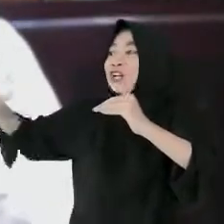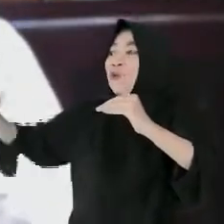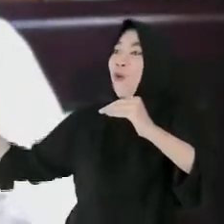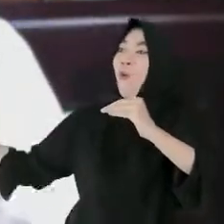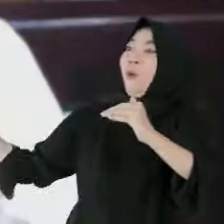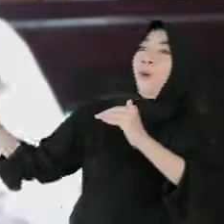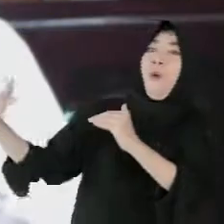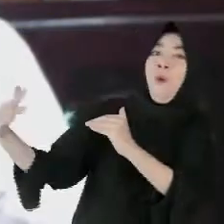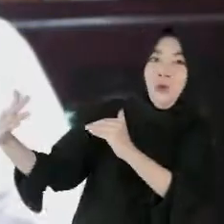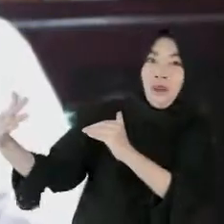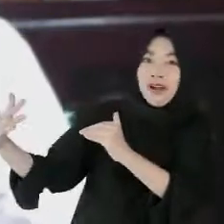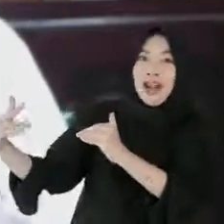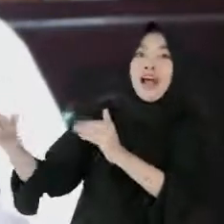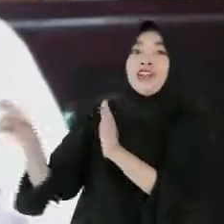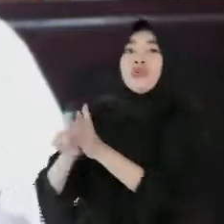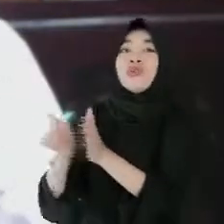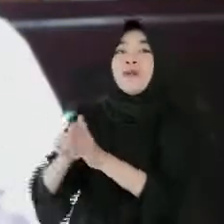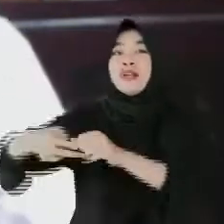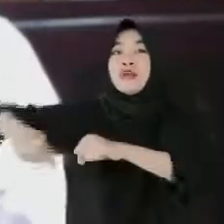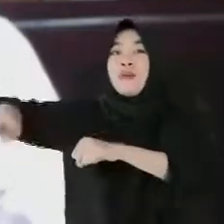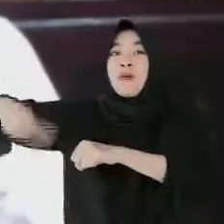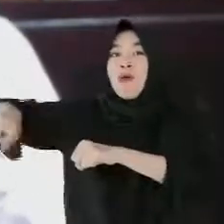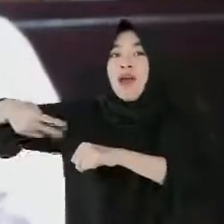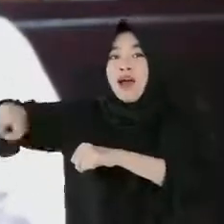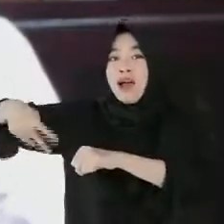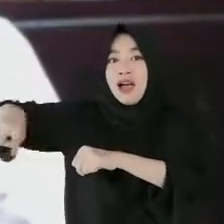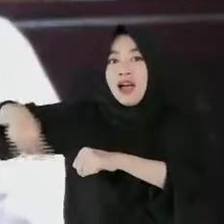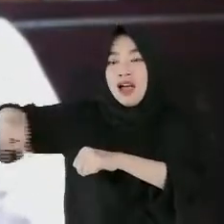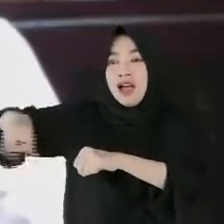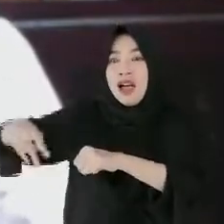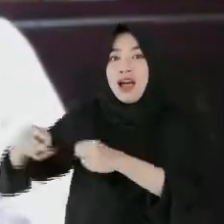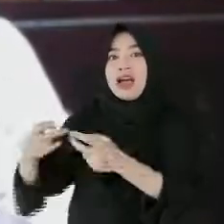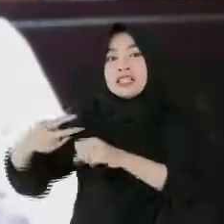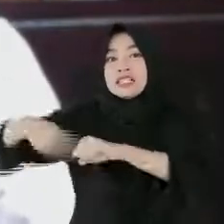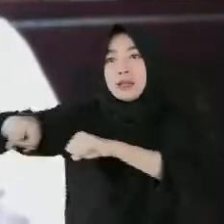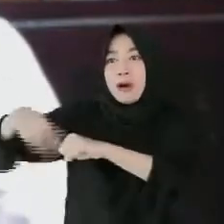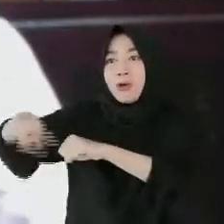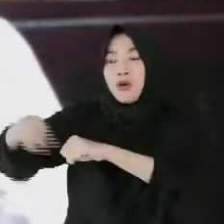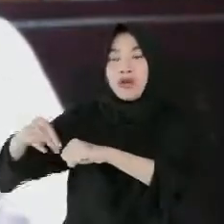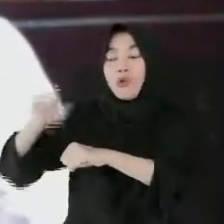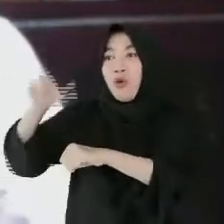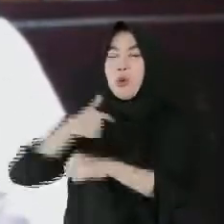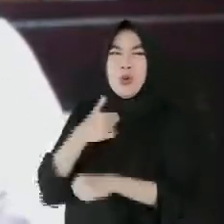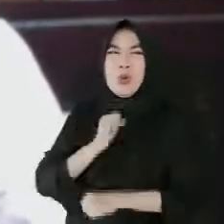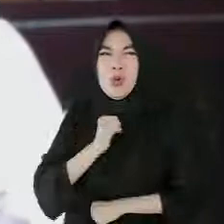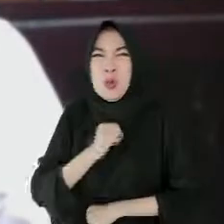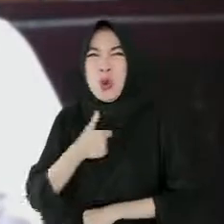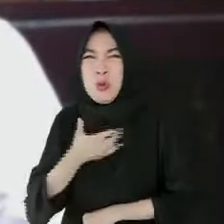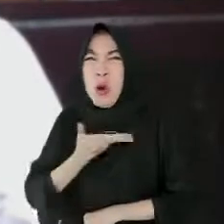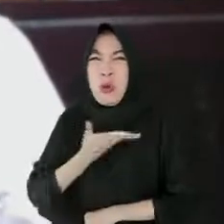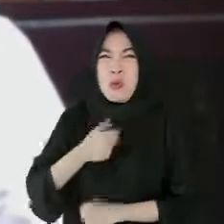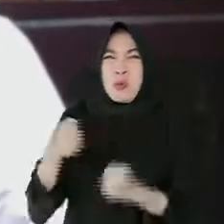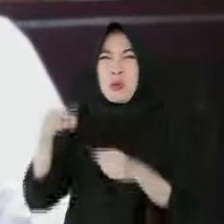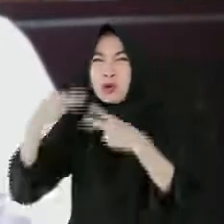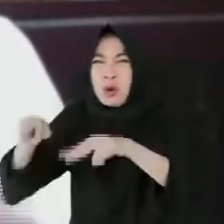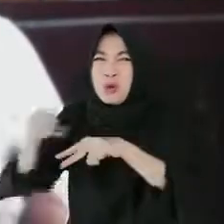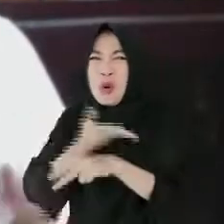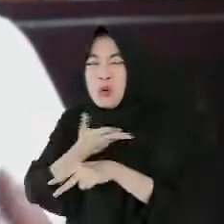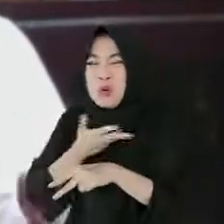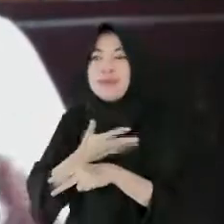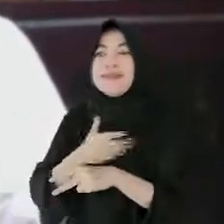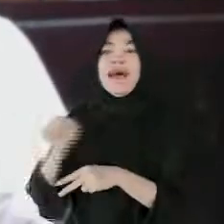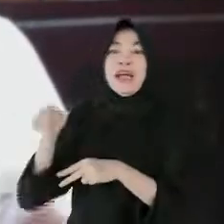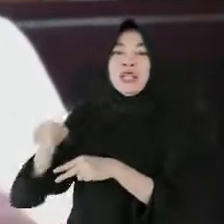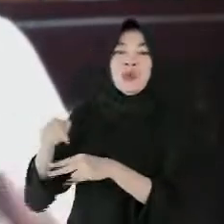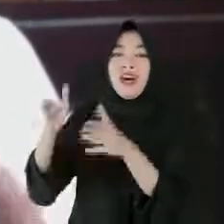sangat banyak penontonnya coba pula dampaknya atau menjaga pada saat pembukaan itu banyak maunya atau enggak usah jauh-jauh hari ini kita buka